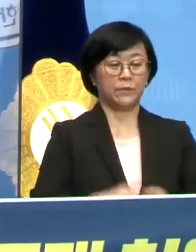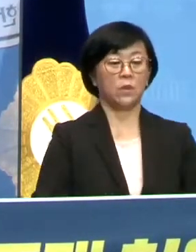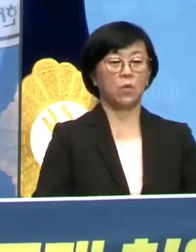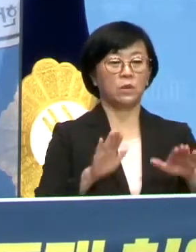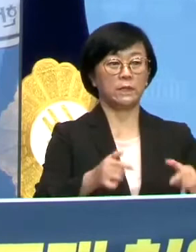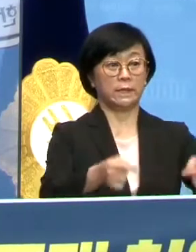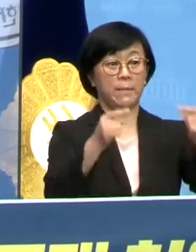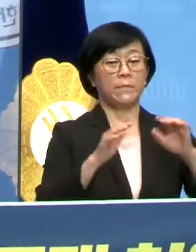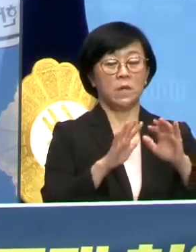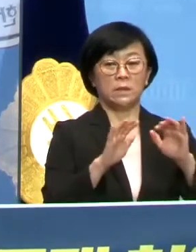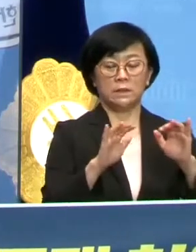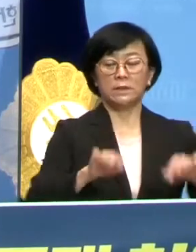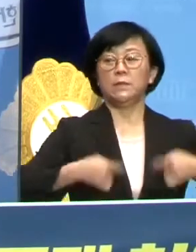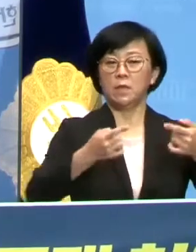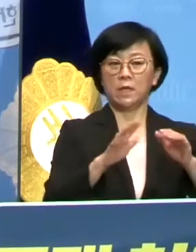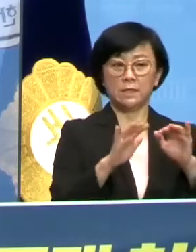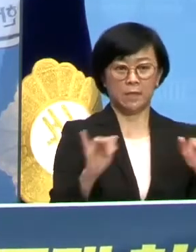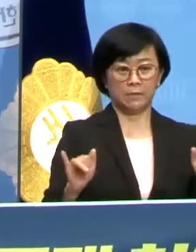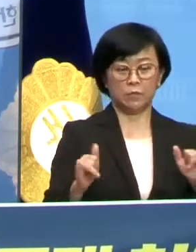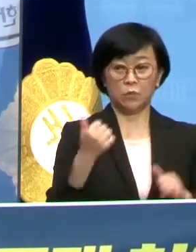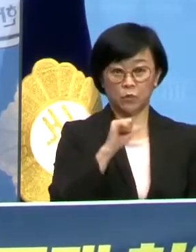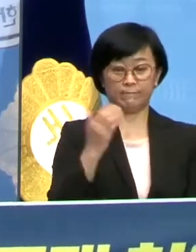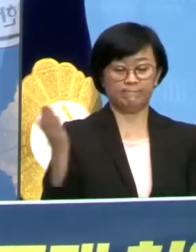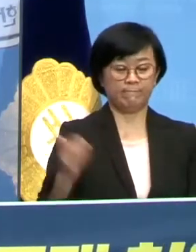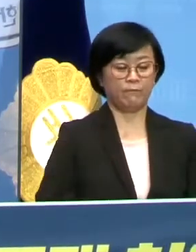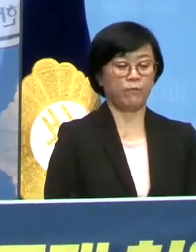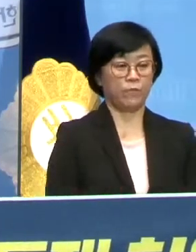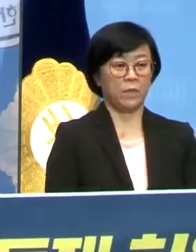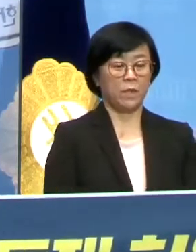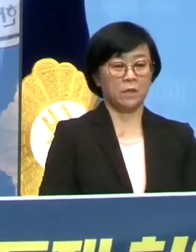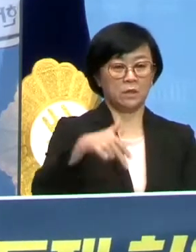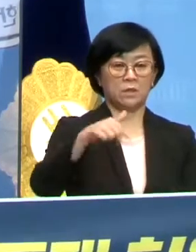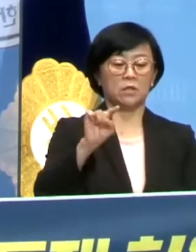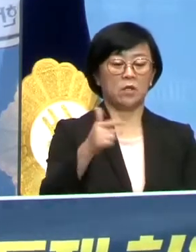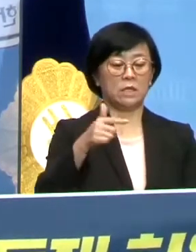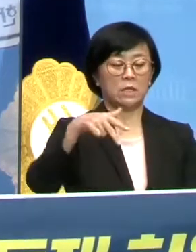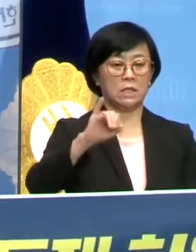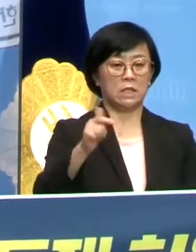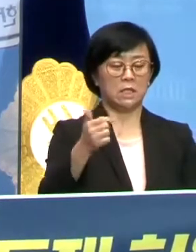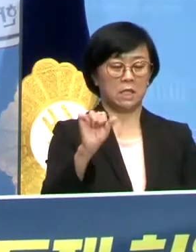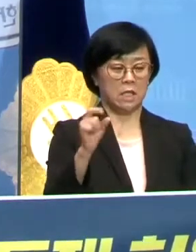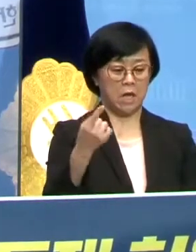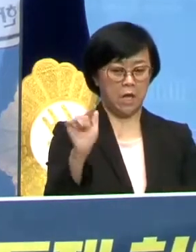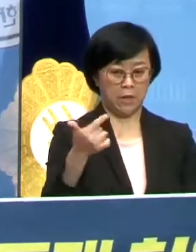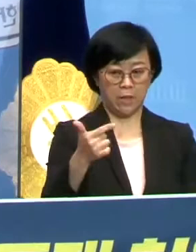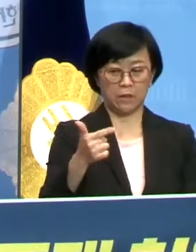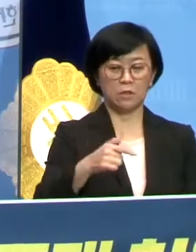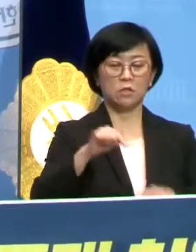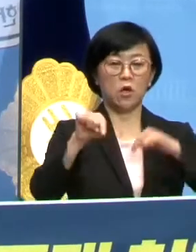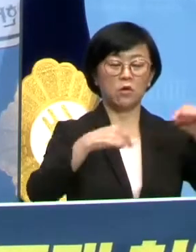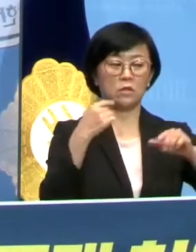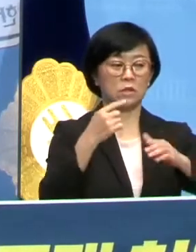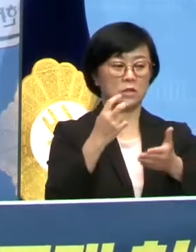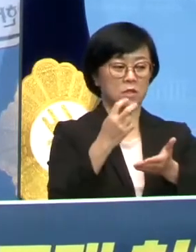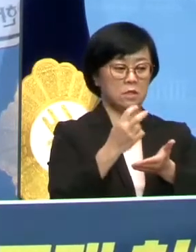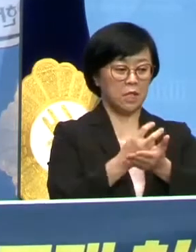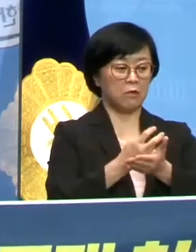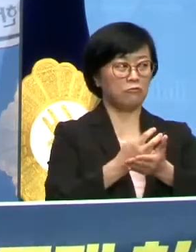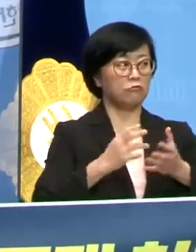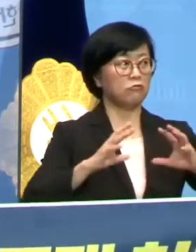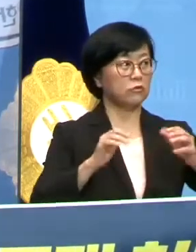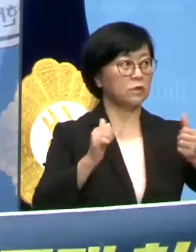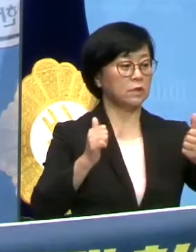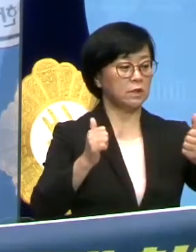우선 참석자 분들 부터 소개해 드리도록 하겠습니다 전진한 보건의료단체연합 에 정책국장 님 참석하셨습니다